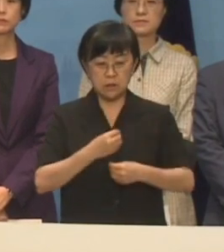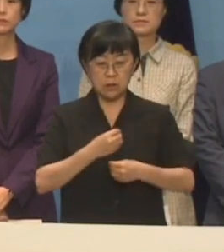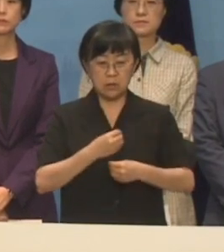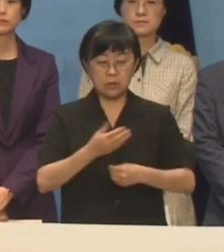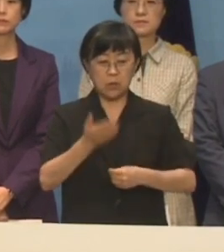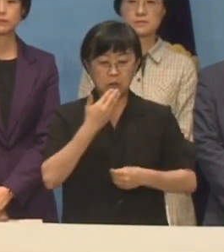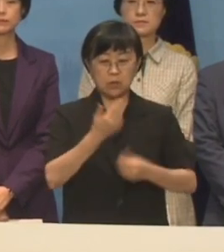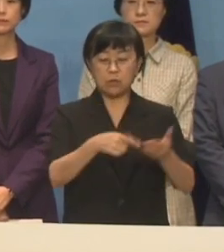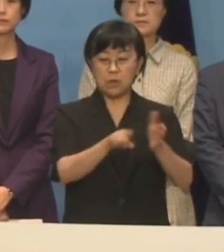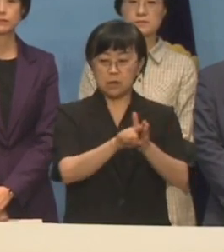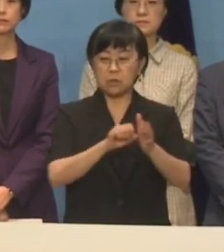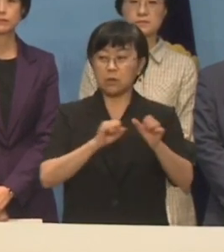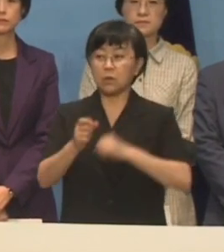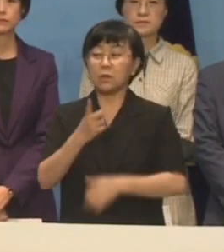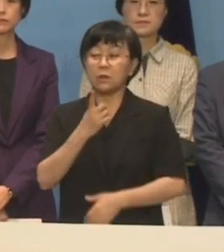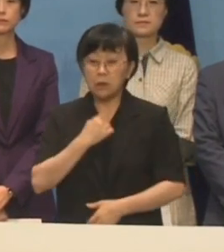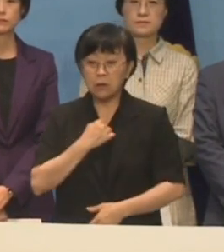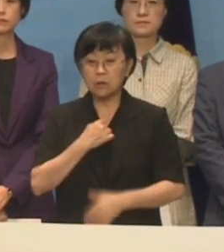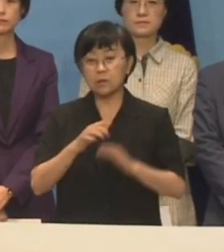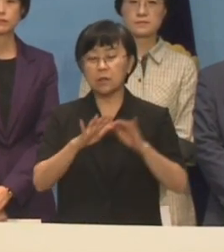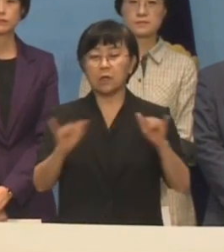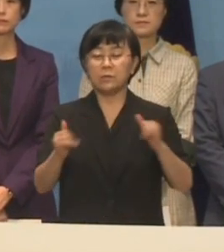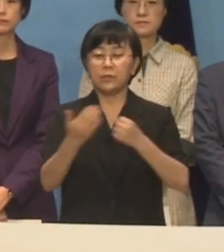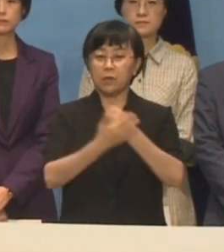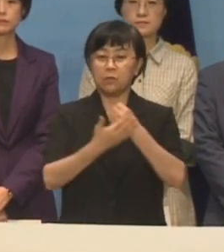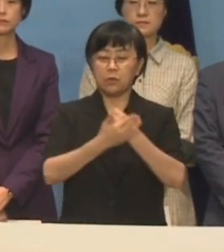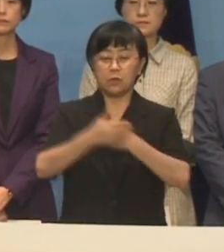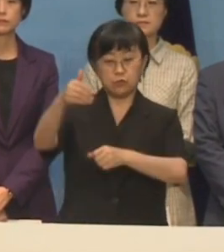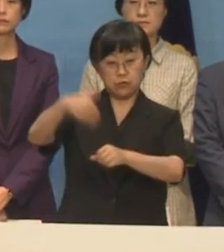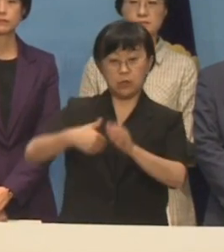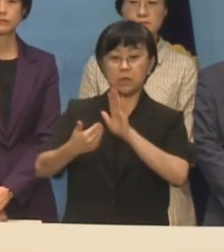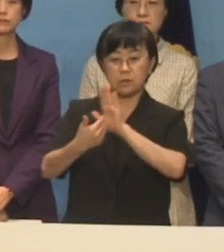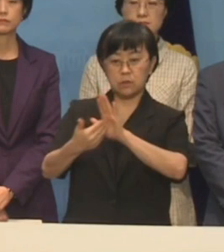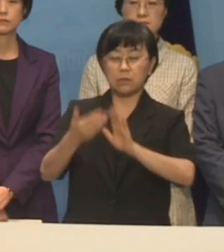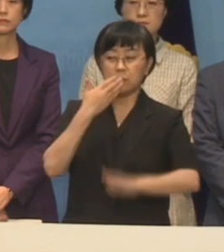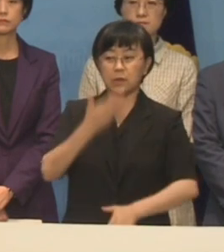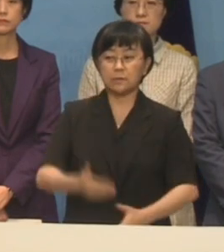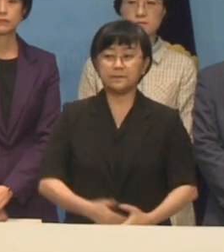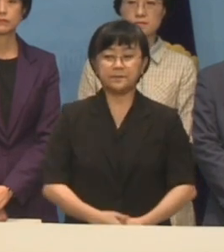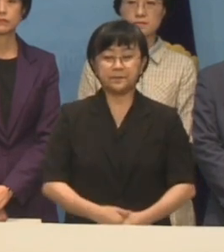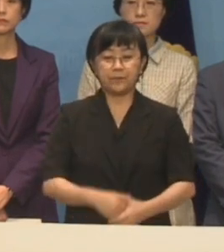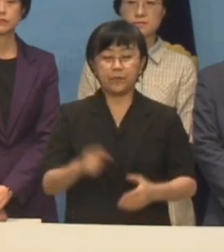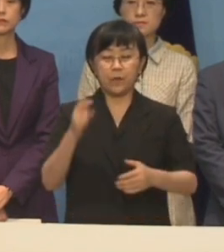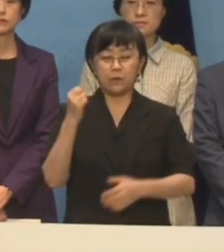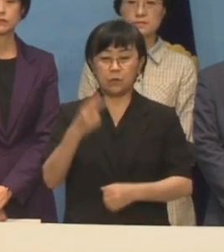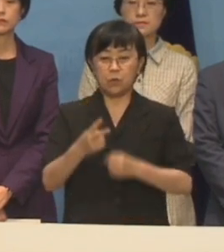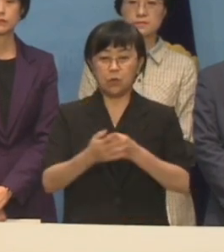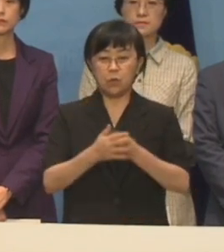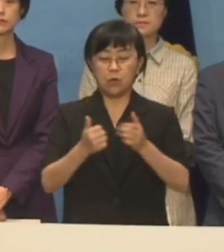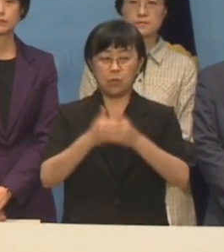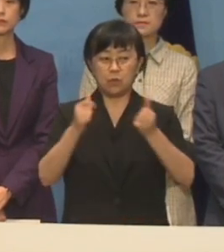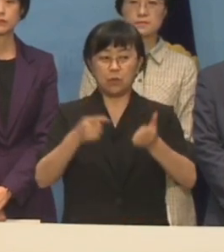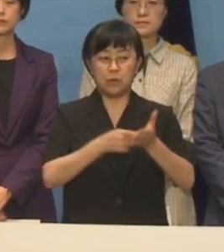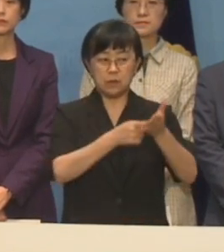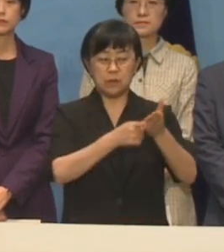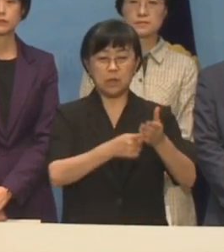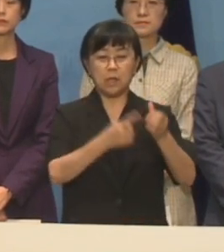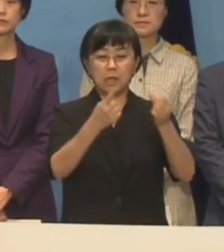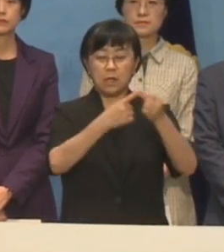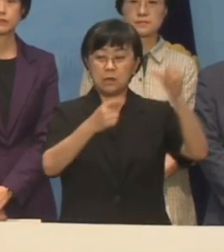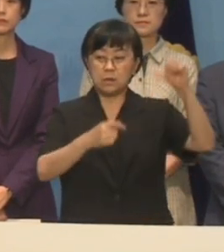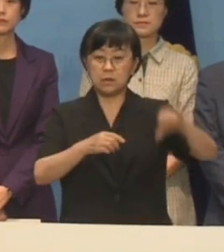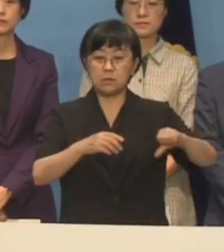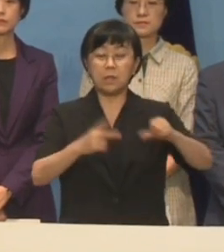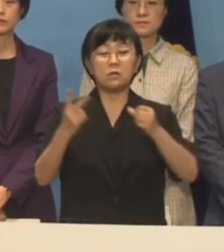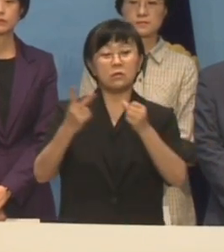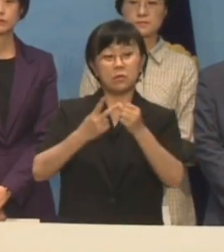지키기 위해서 그 활동을 하신 분들 덕분에 우리가 수입금지를 이루어냈고 WTO 제소에서 1심은 비록